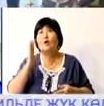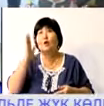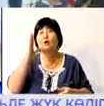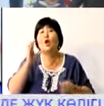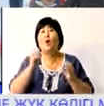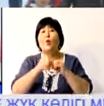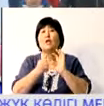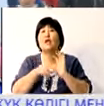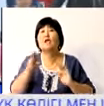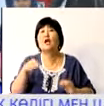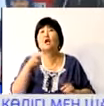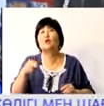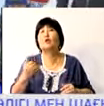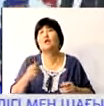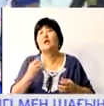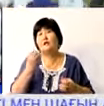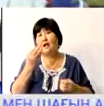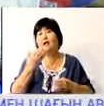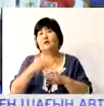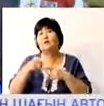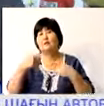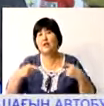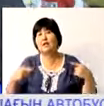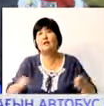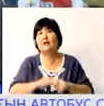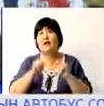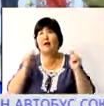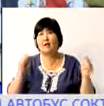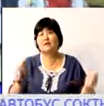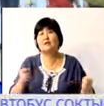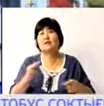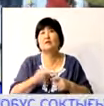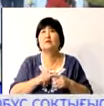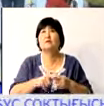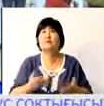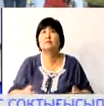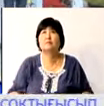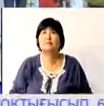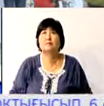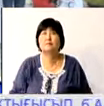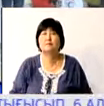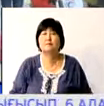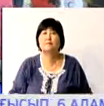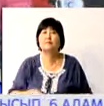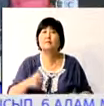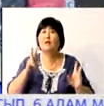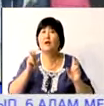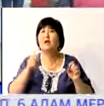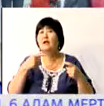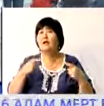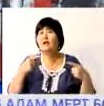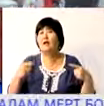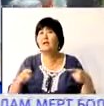16 желтоқсанда сол желілер ашылады. Және одан да басқа Вайкики, Илси Вайкики, Кедо, енді